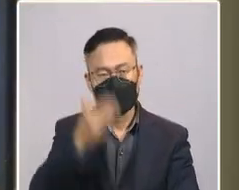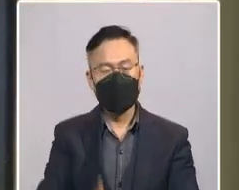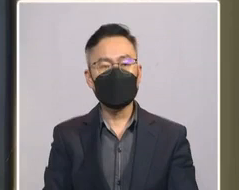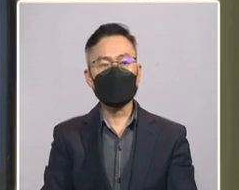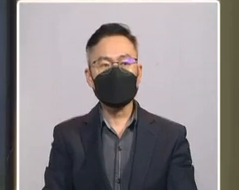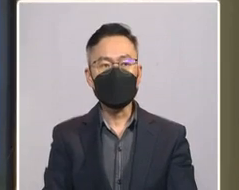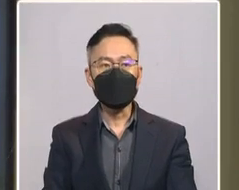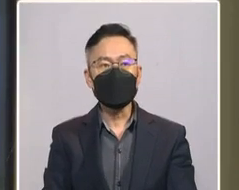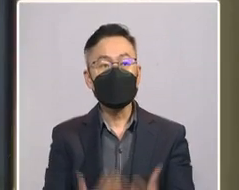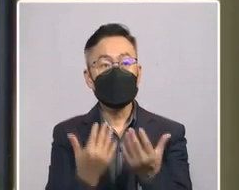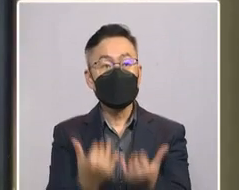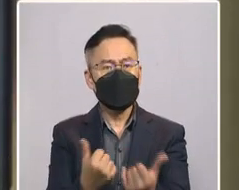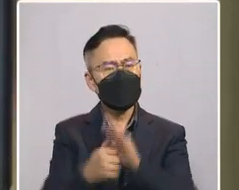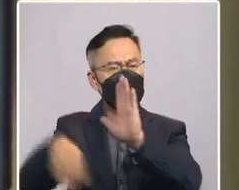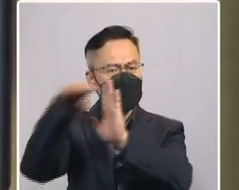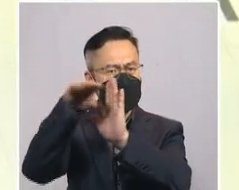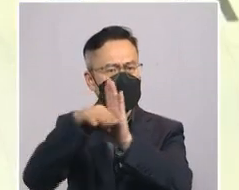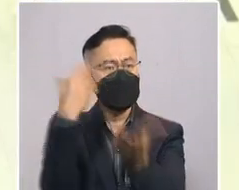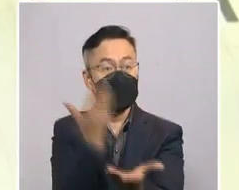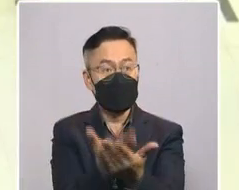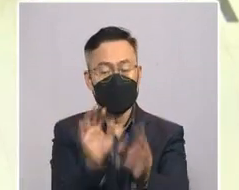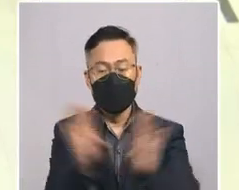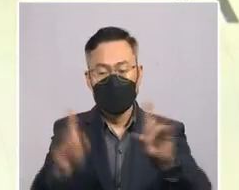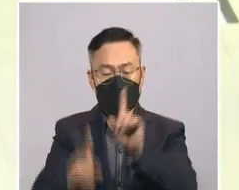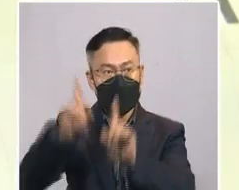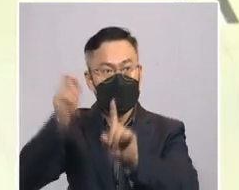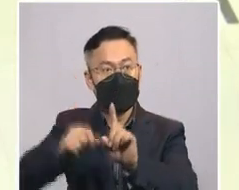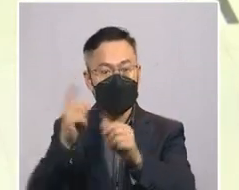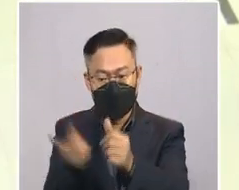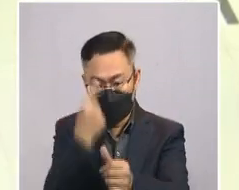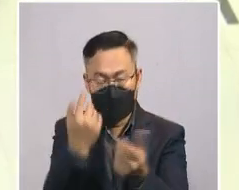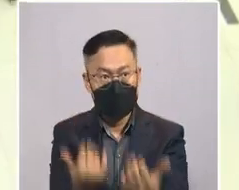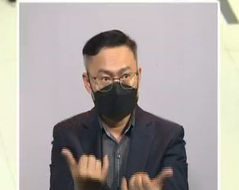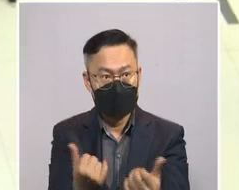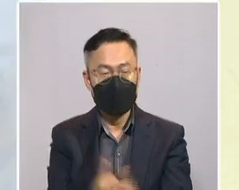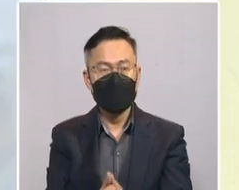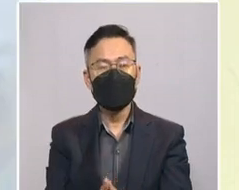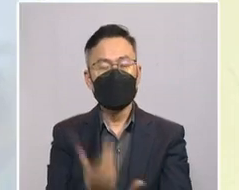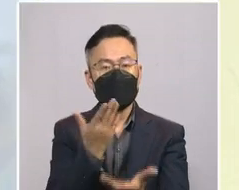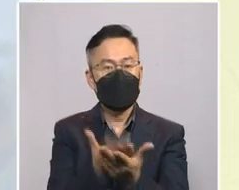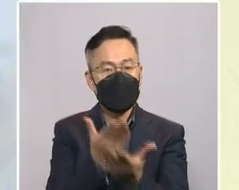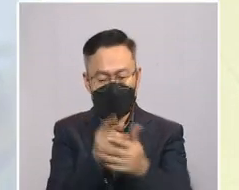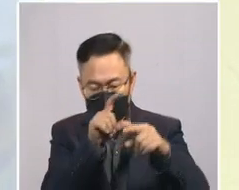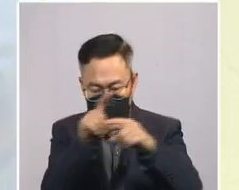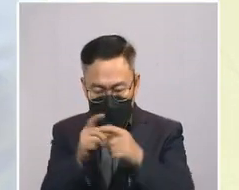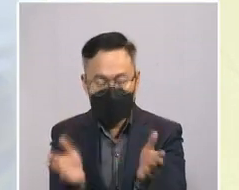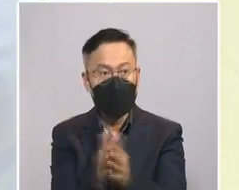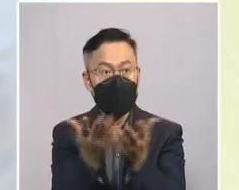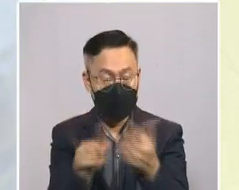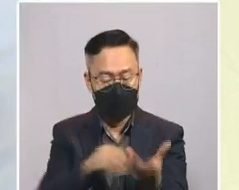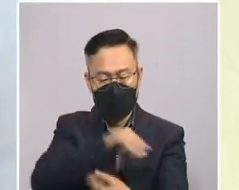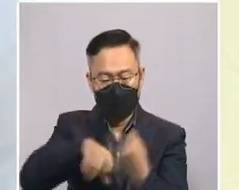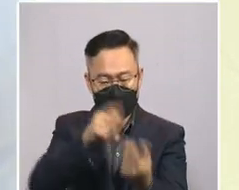ลค่ะสำหรับเงื่อนไขราคาเริ่มต้นการประมูลคลื่นความถี่วิทยุครั้งนี้นะคะได้มีการคำนวณโดยคำนึงถึงศักยภาพทาง